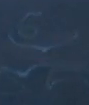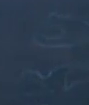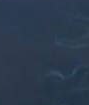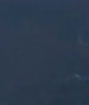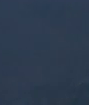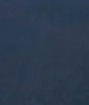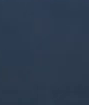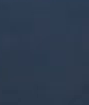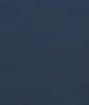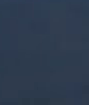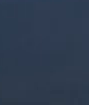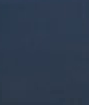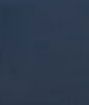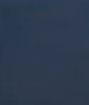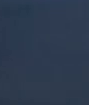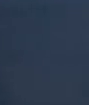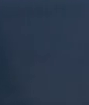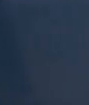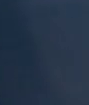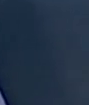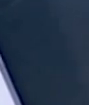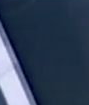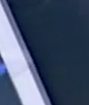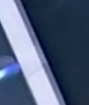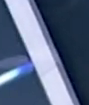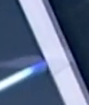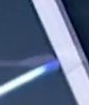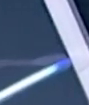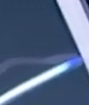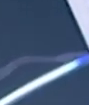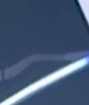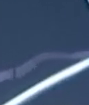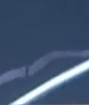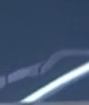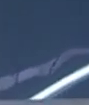Ең маңызды жаңалықтардан хабардар болыңыз. Жаңа бейне жазбаларды өткізіп алмау